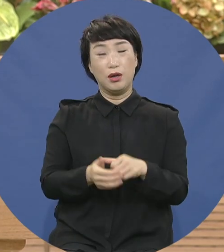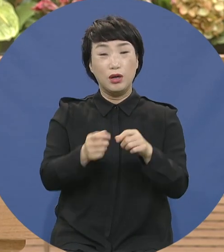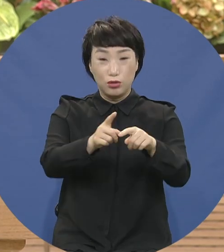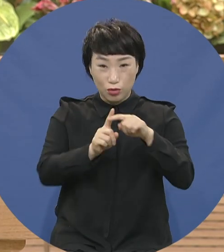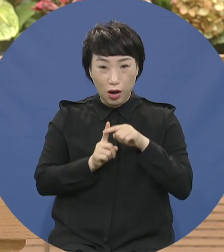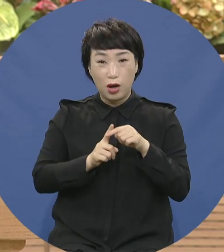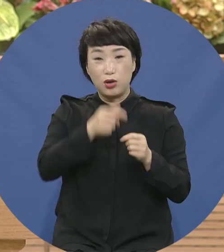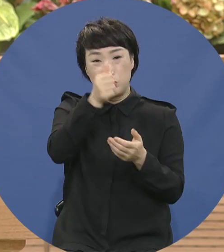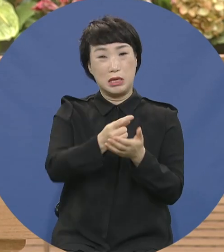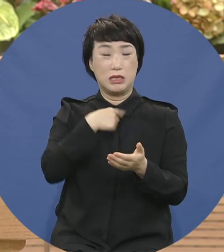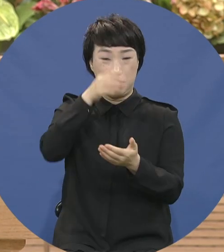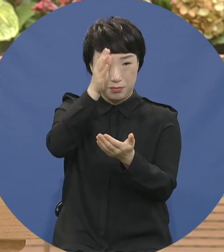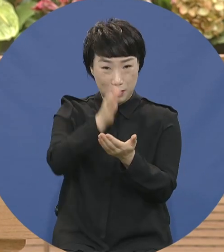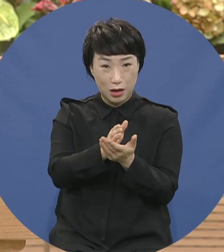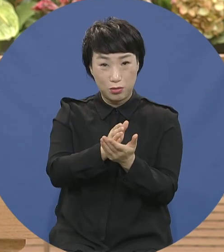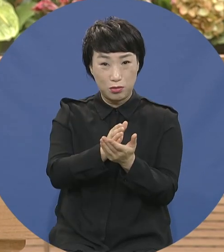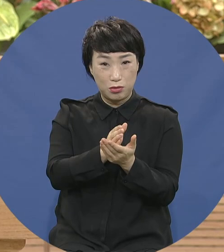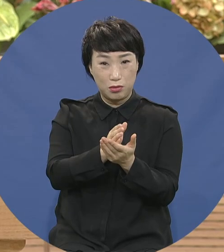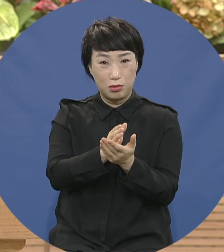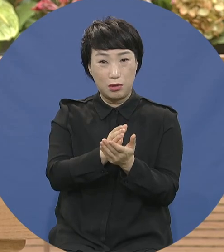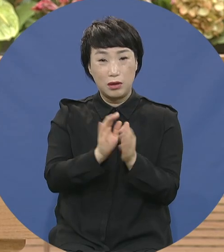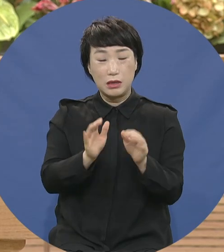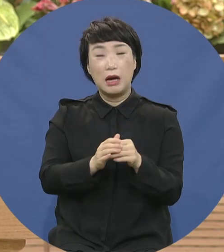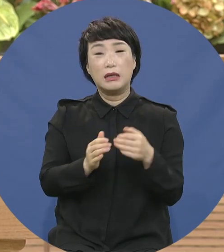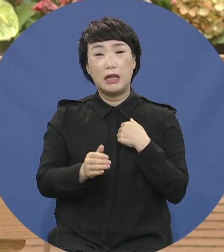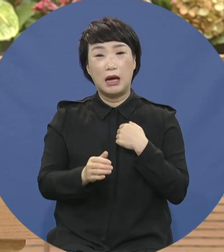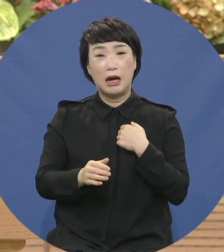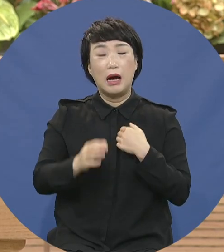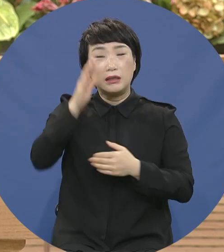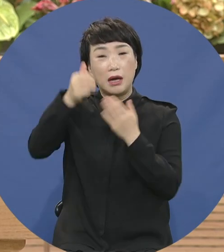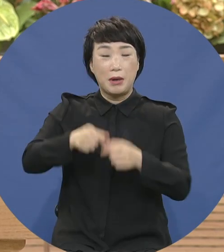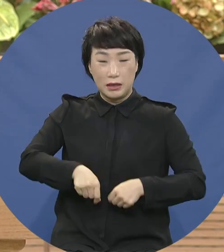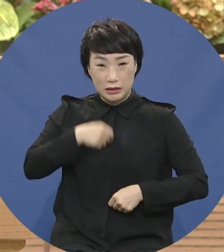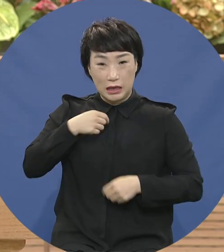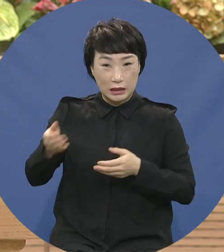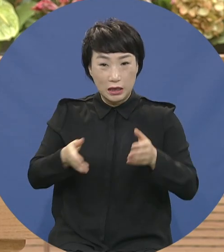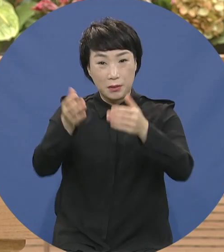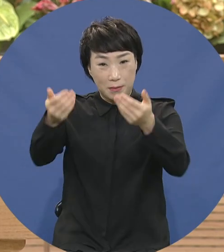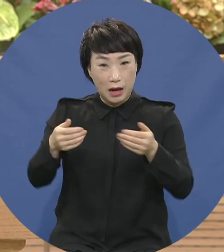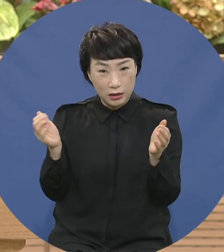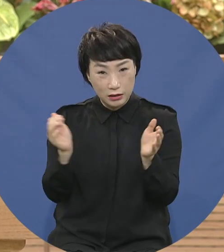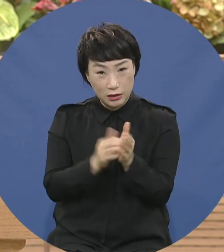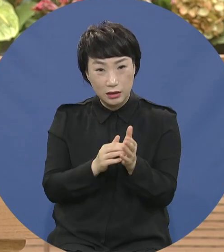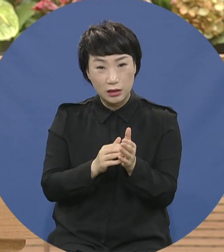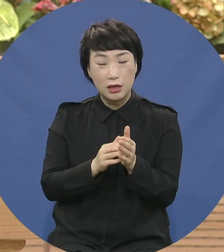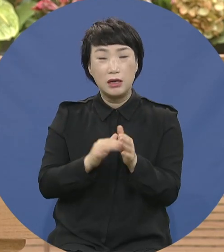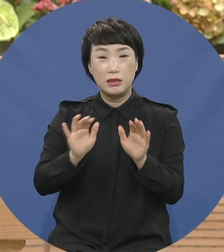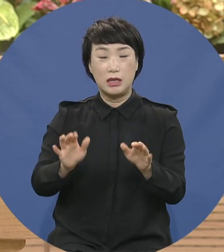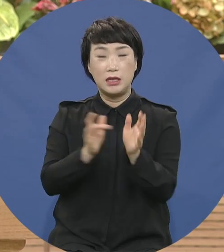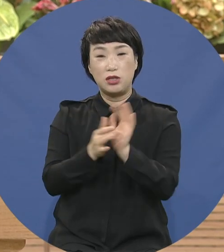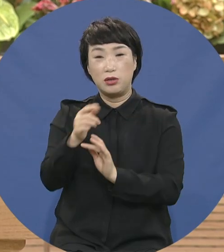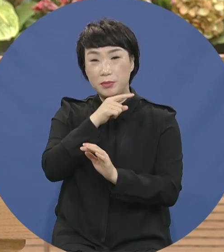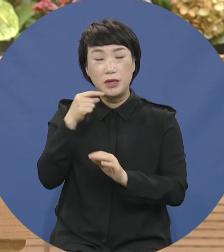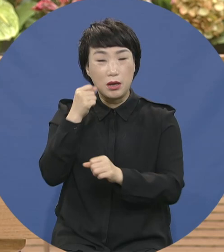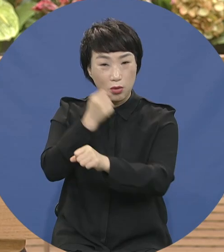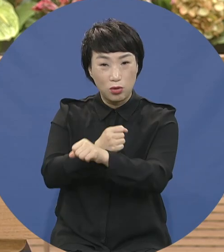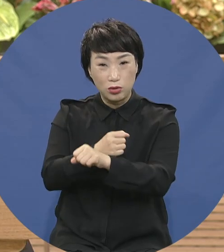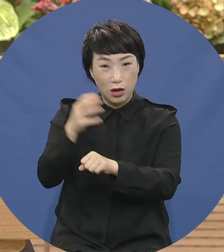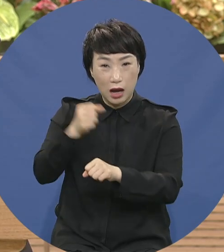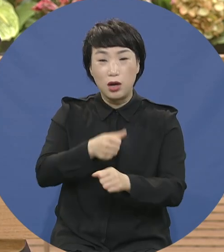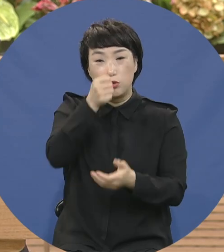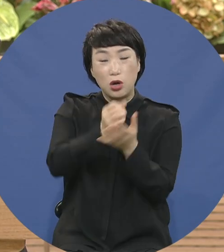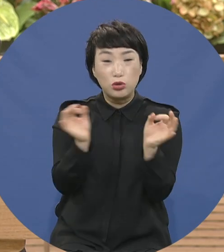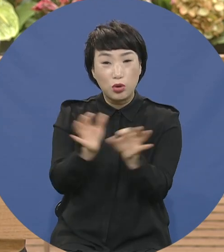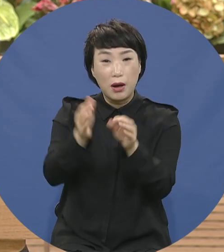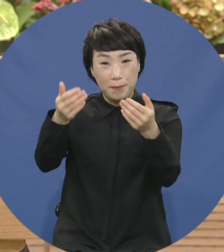죽어도 죄를 범치 마라. 네가 하나님의 의의 도를 받았어. 예수 피의 공로로